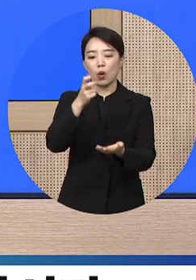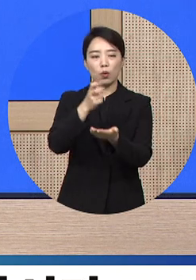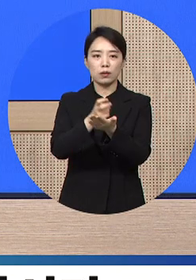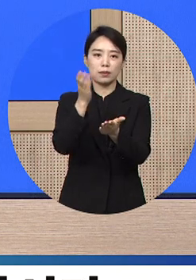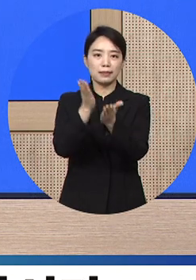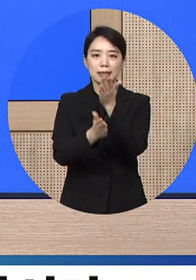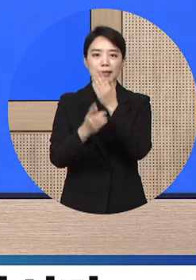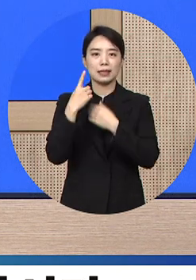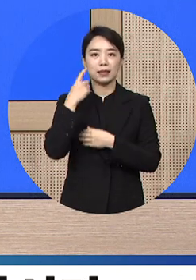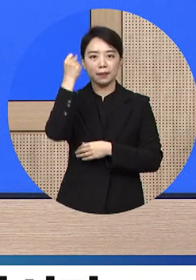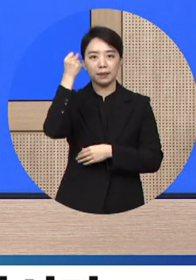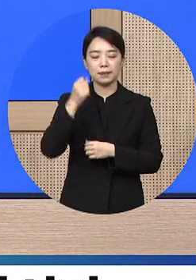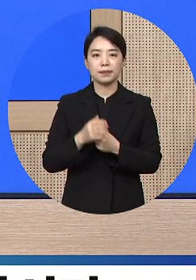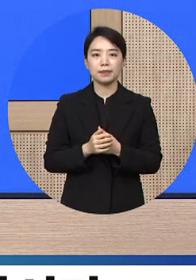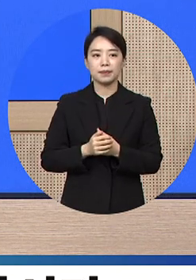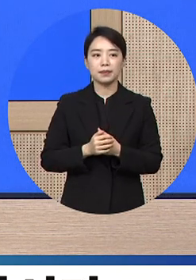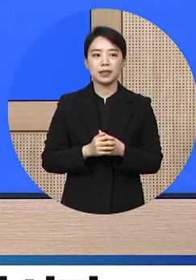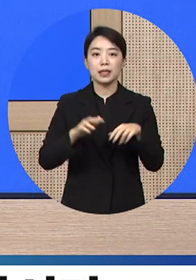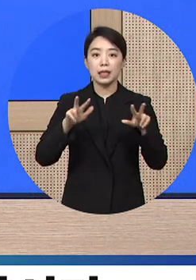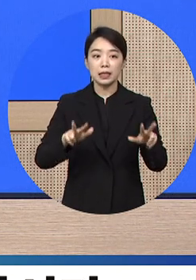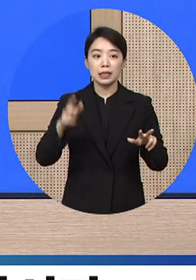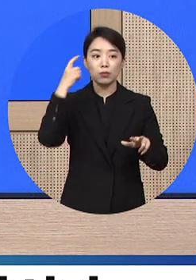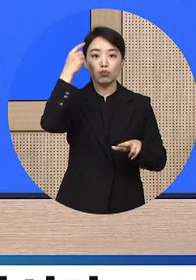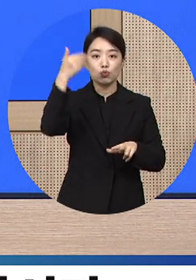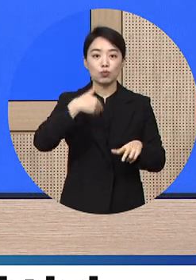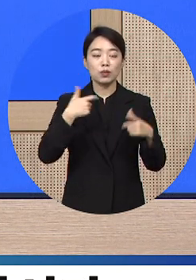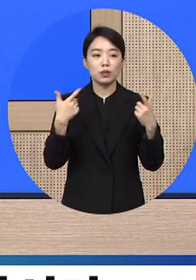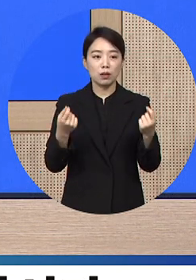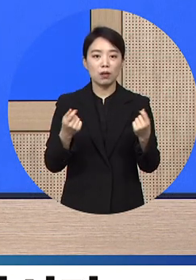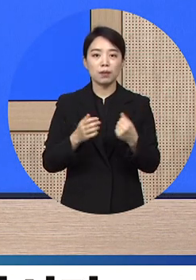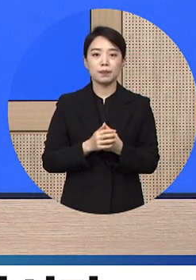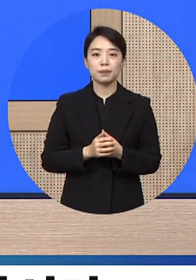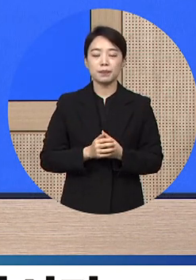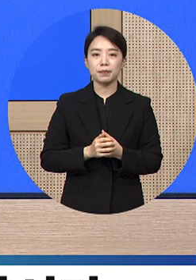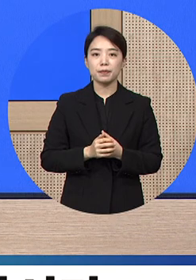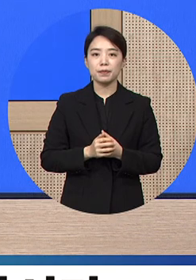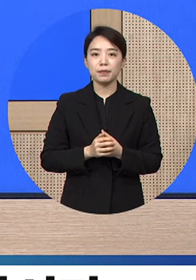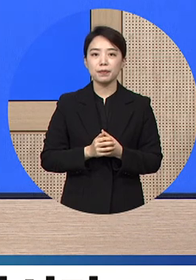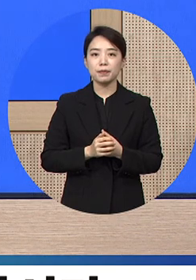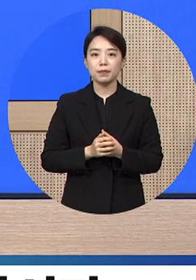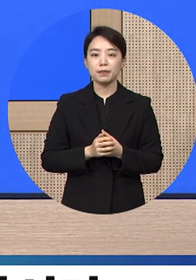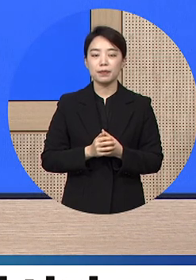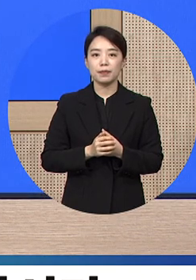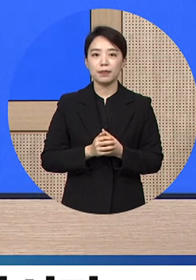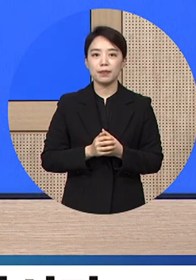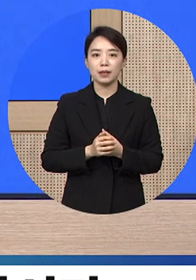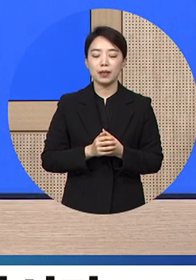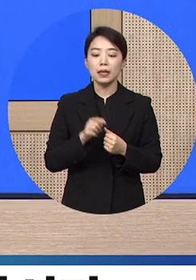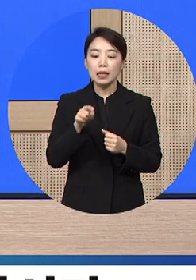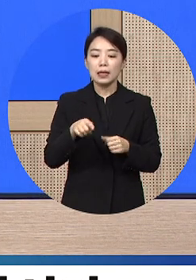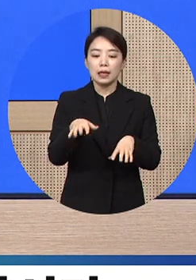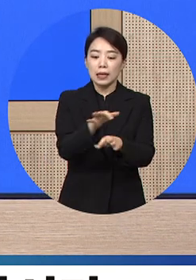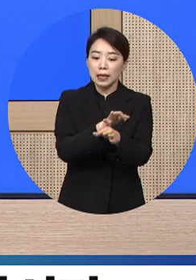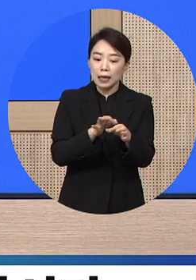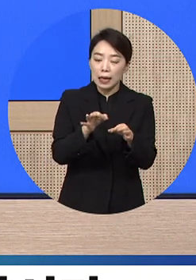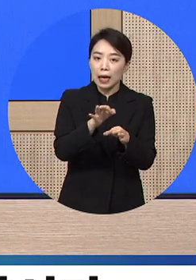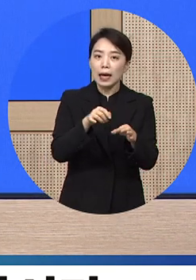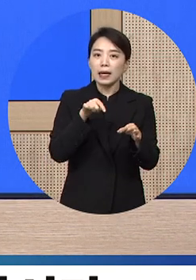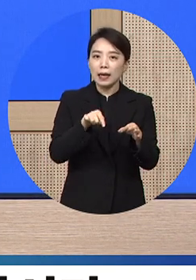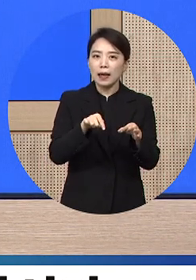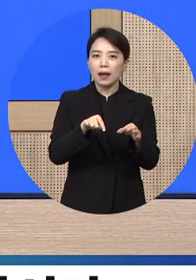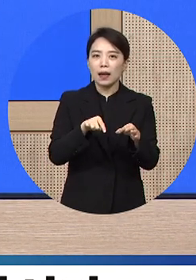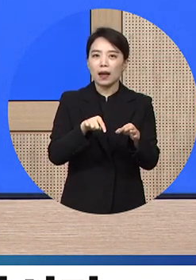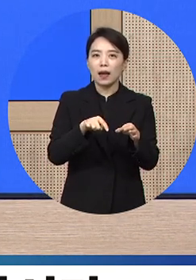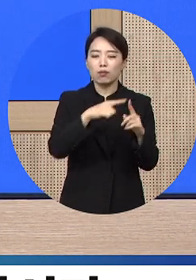반하는 것이라고 생각합니다. 지금 질문하신 것처럼 이와 같은 것들은 우리 가계의 거의 뭐 강제적